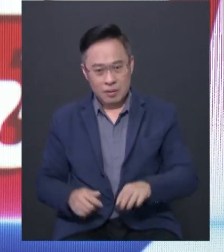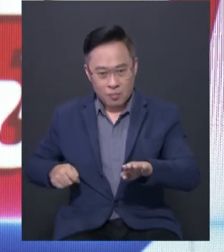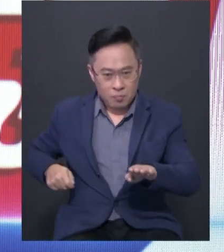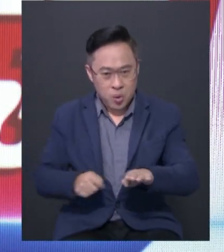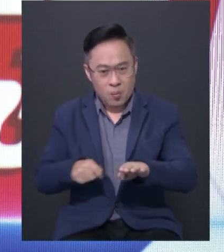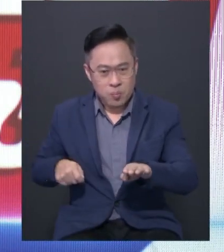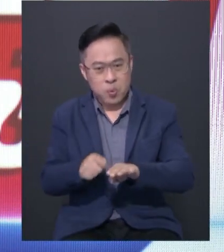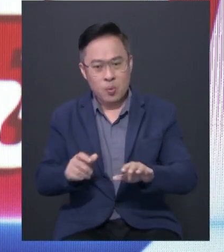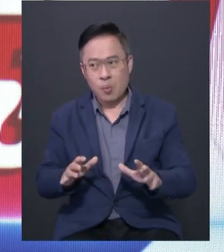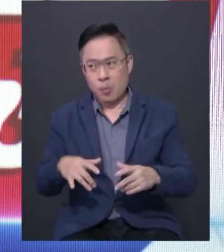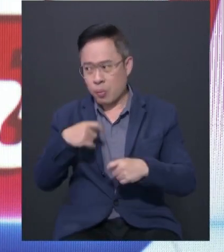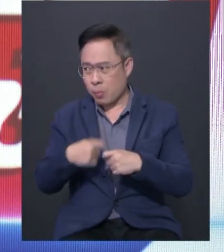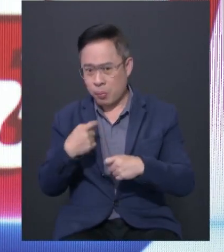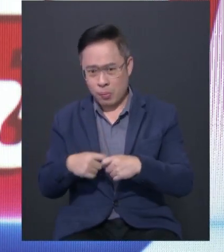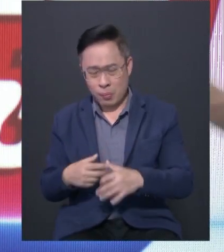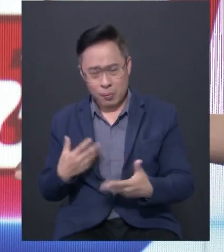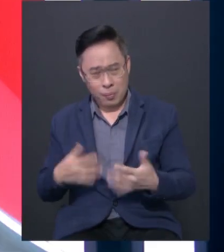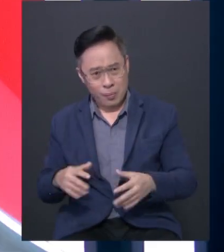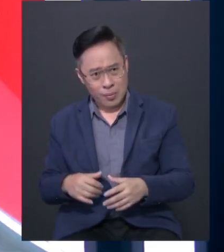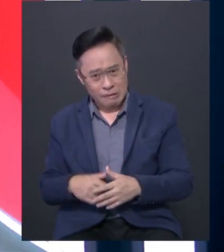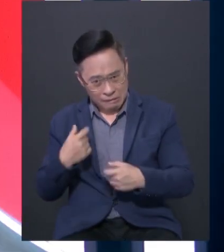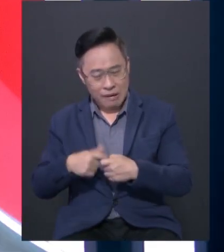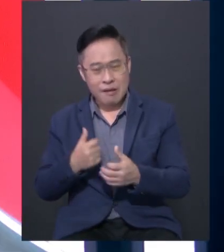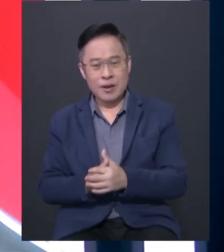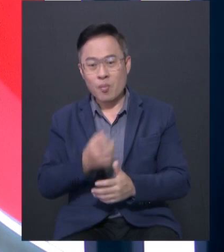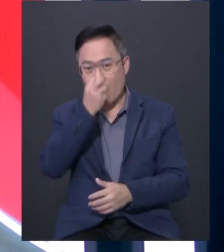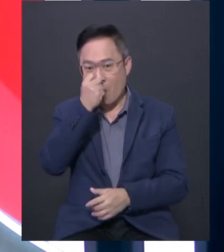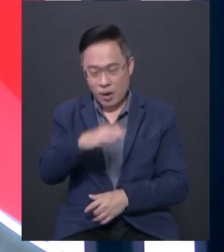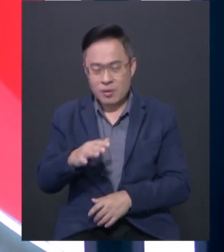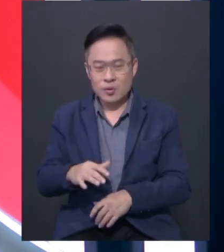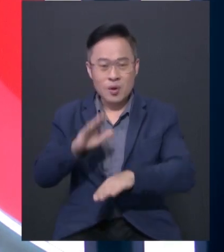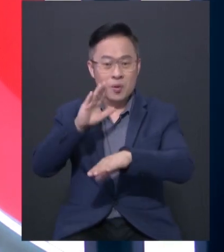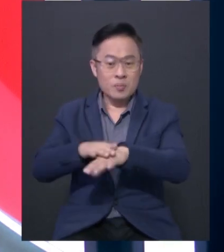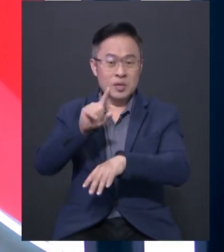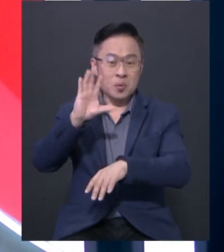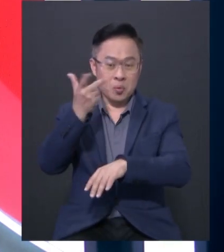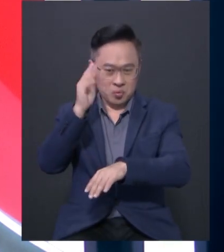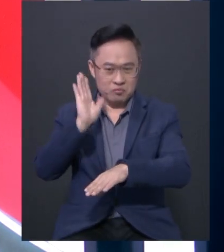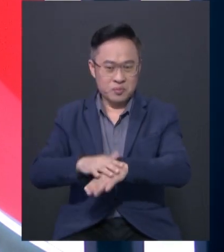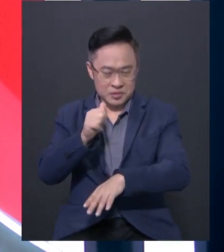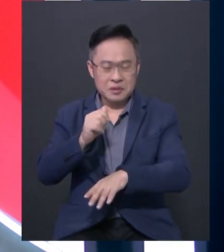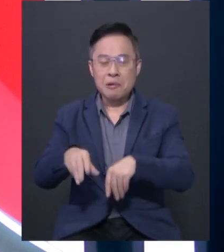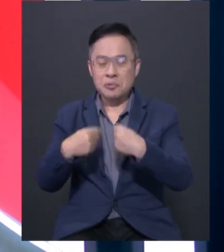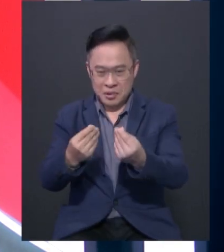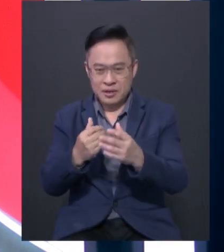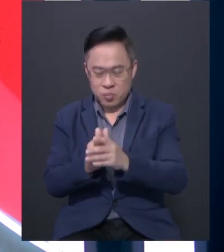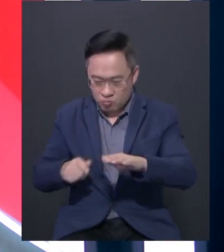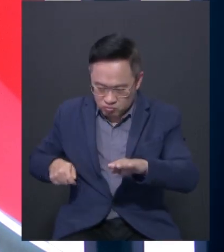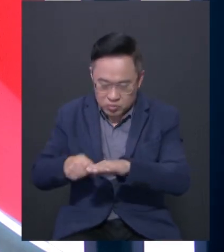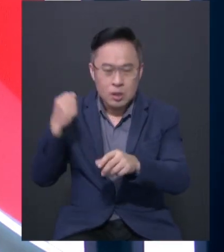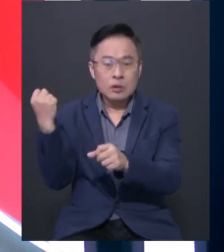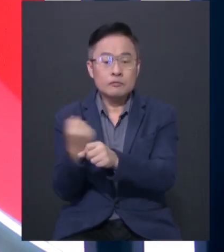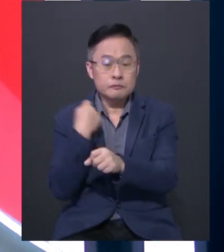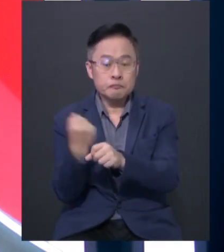เป็นไงคะ ที่เหลือเขาเก็บหมดเลย เขาถึงเป็นมือหนึ่งของโลกคนปัจจุบันนี่ไงคุณก็ต้องยอมเขานะคะเขากว่าเขาจะทำได้